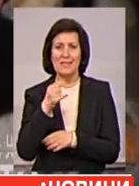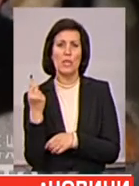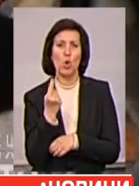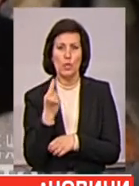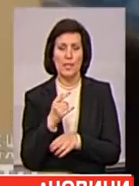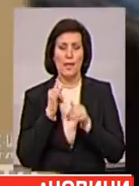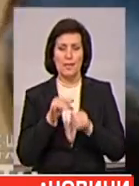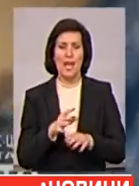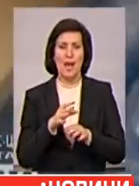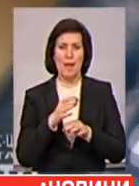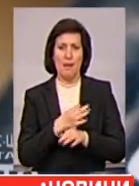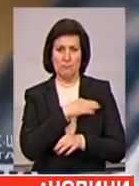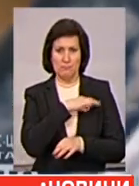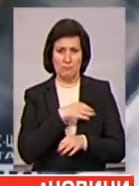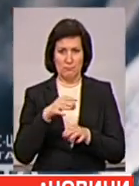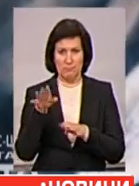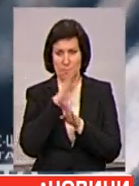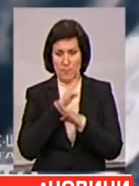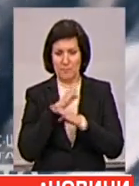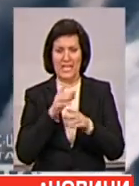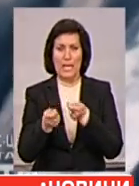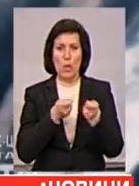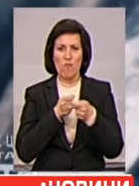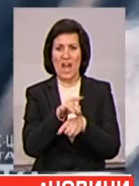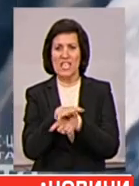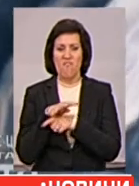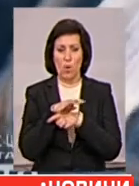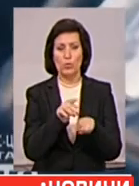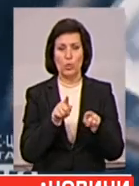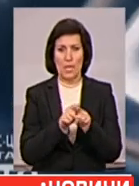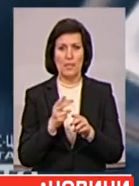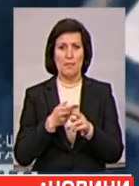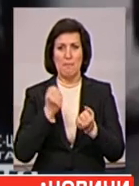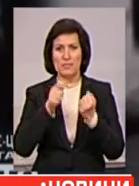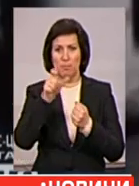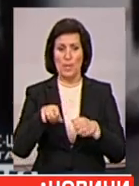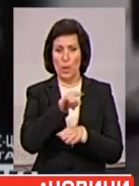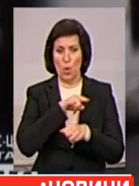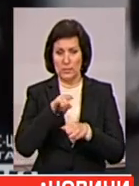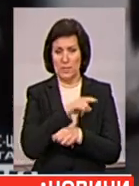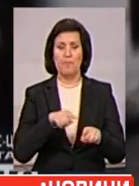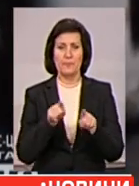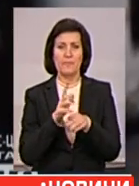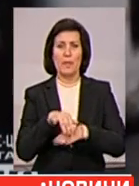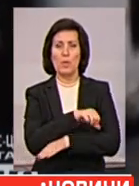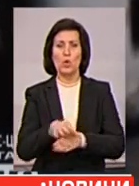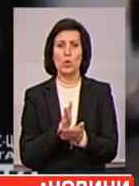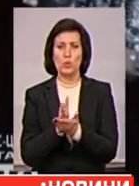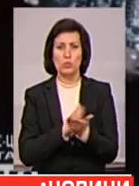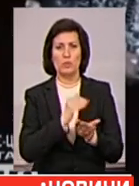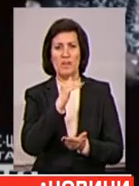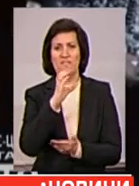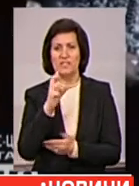ведення повітряної розвідки і коригування вогню артилерії. Такі безпілотники мають на озброєнні підрозділи прикордонної служби